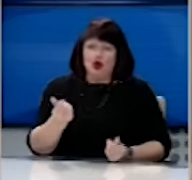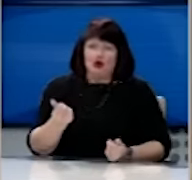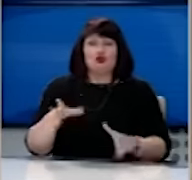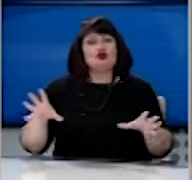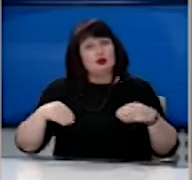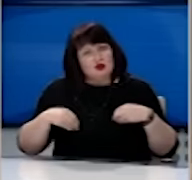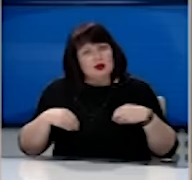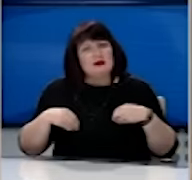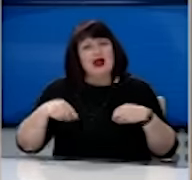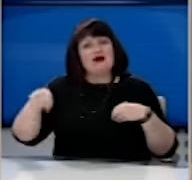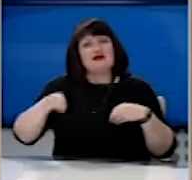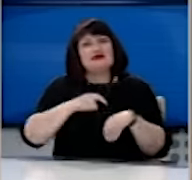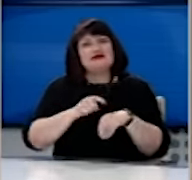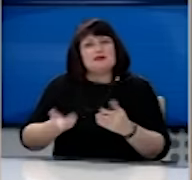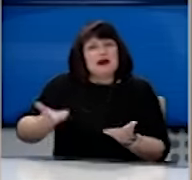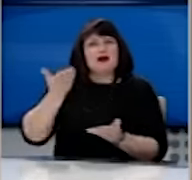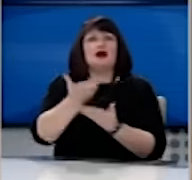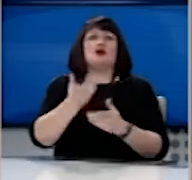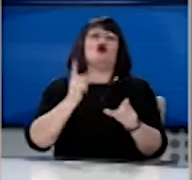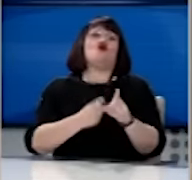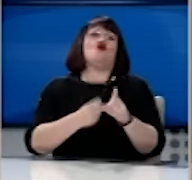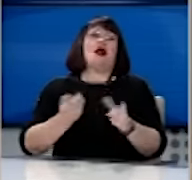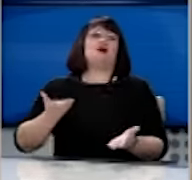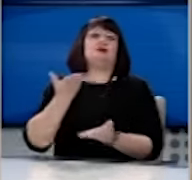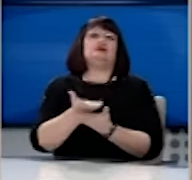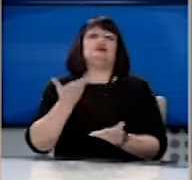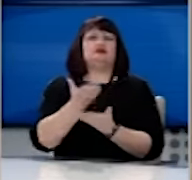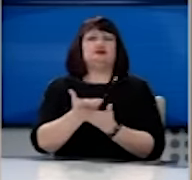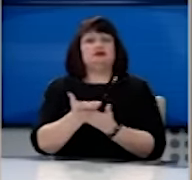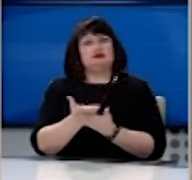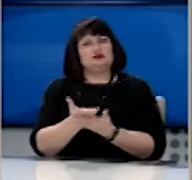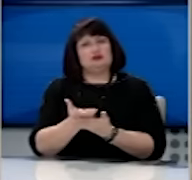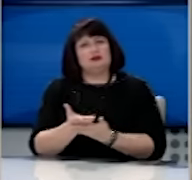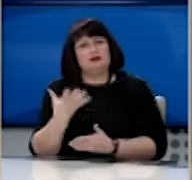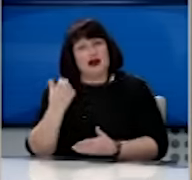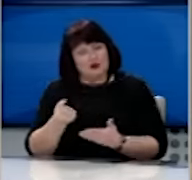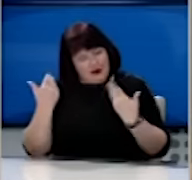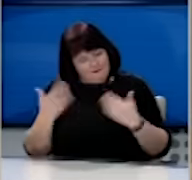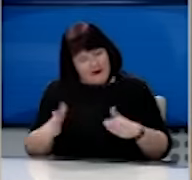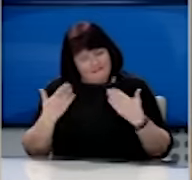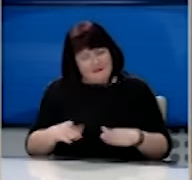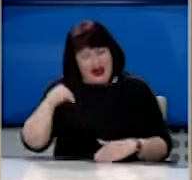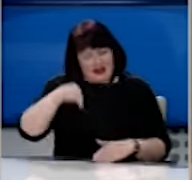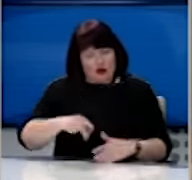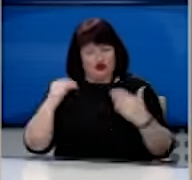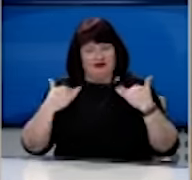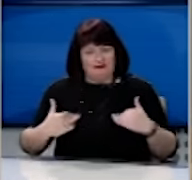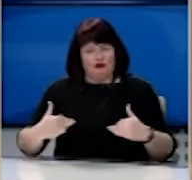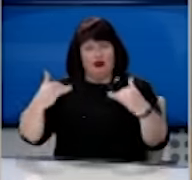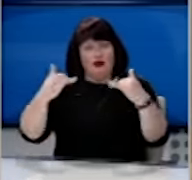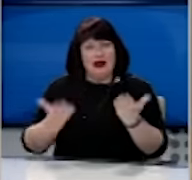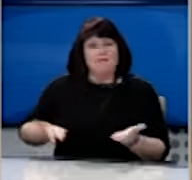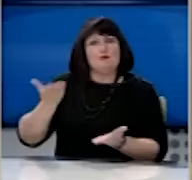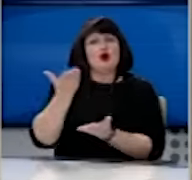δεχτείτε και τώρα τις προτάσεις του ΚΚΕ, τις οποίες έχουμε καταθέσει και εδώ στη Βουλή με